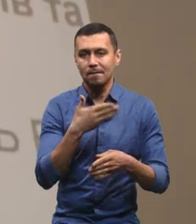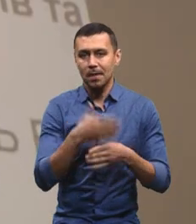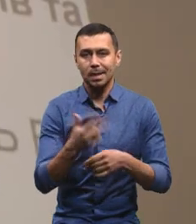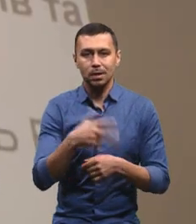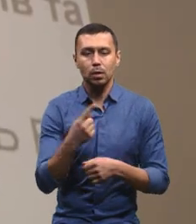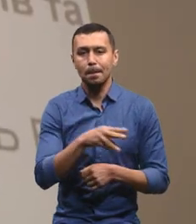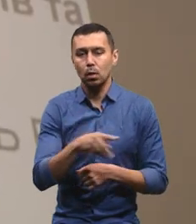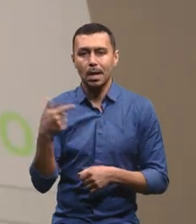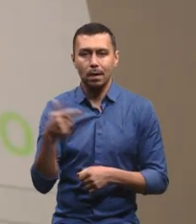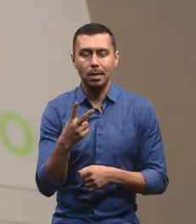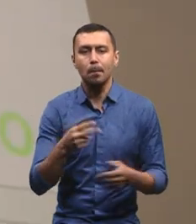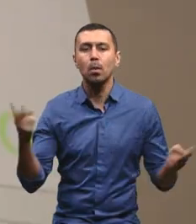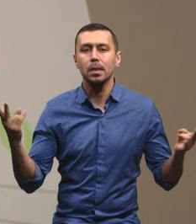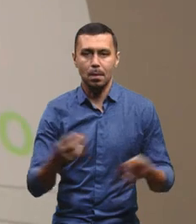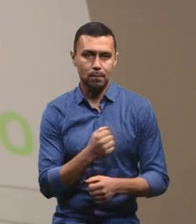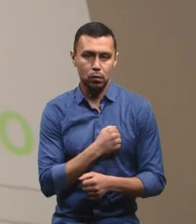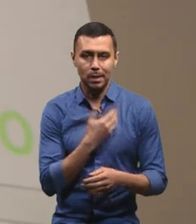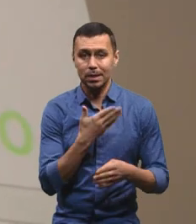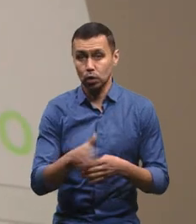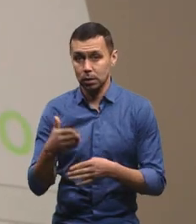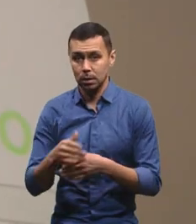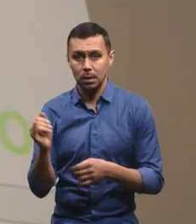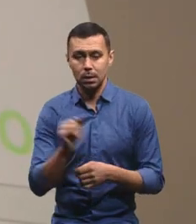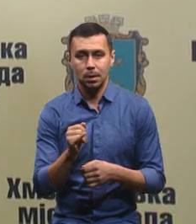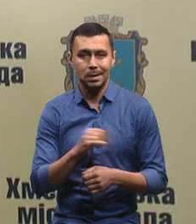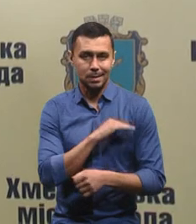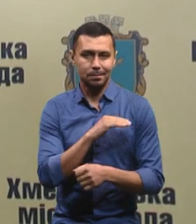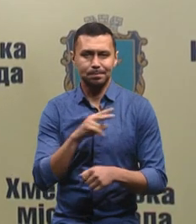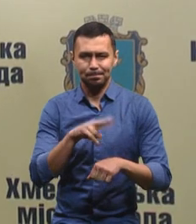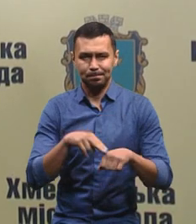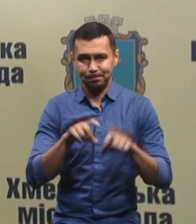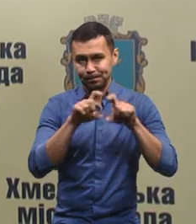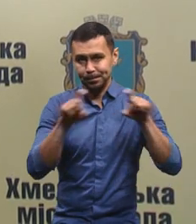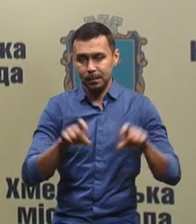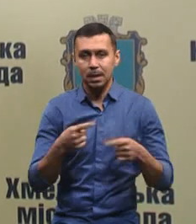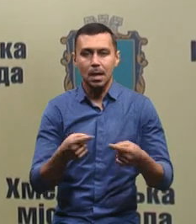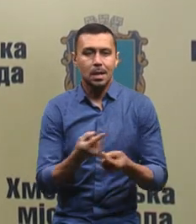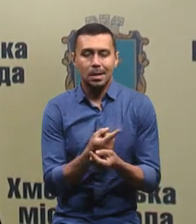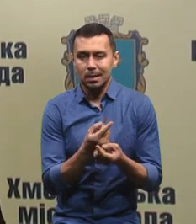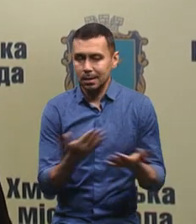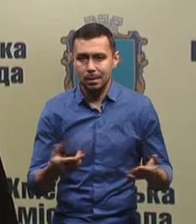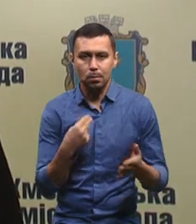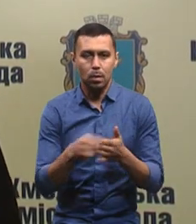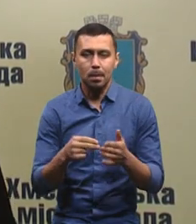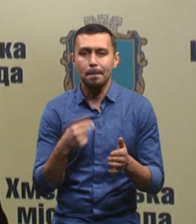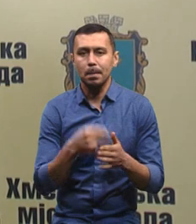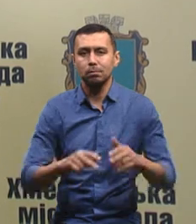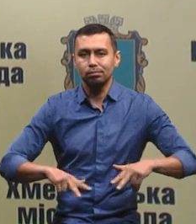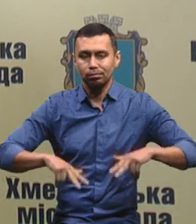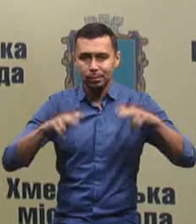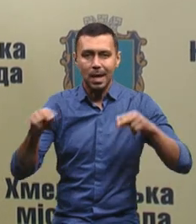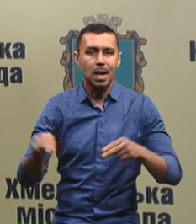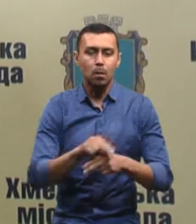31 мільйон гривень на потреби військових частин і силових структур це дуже різні потреби це придбання Дронів квадрокоптерів